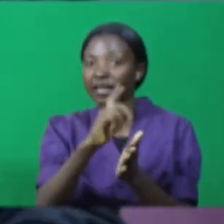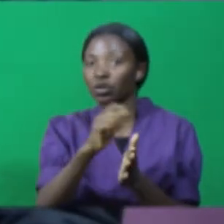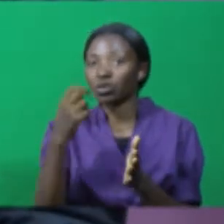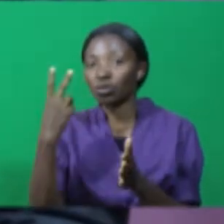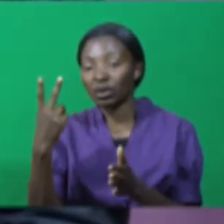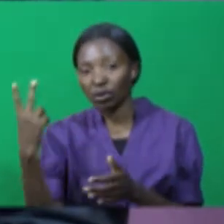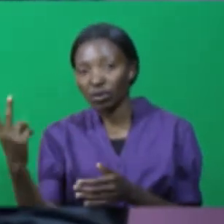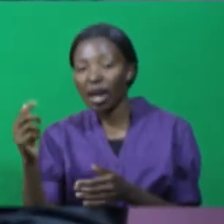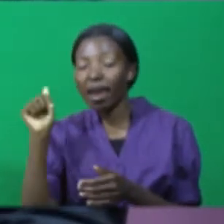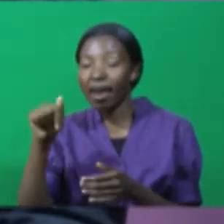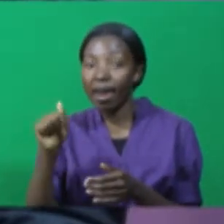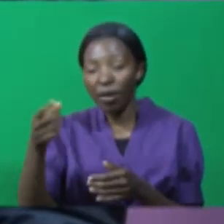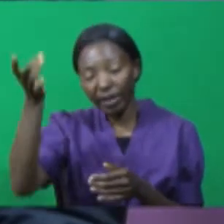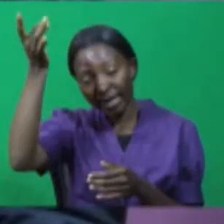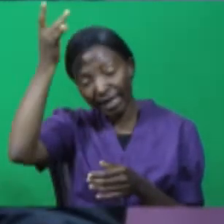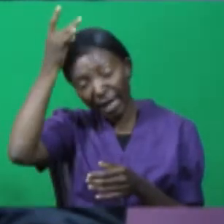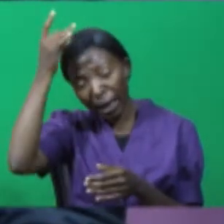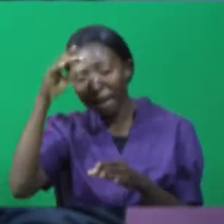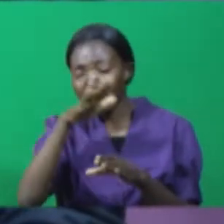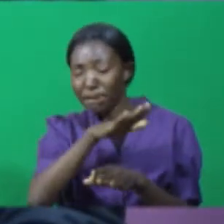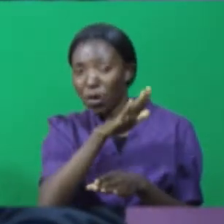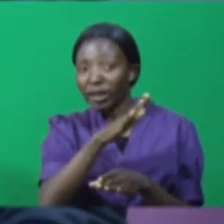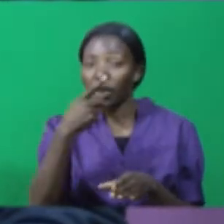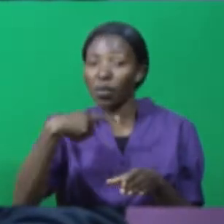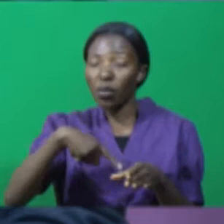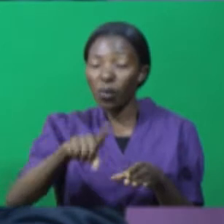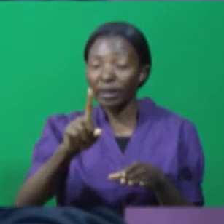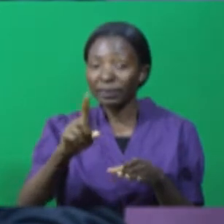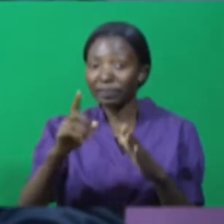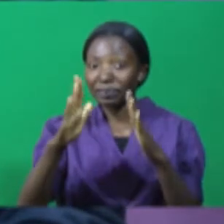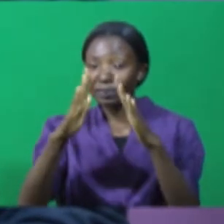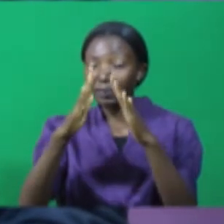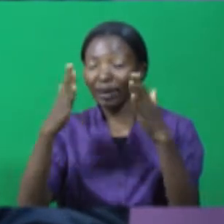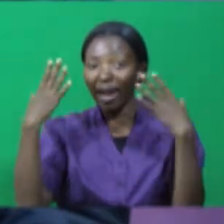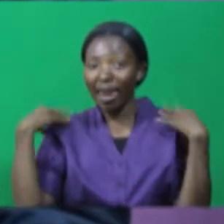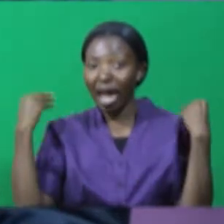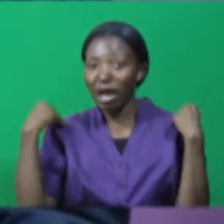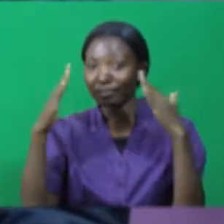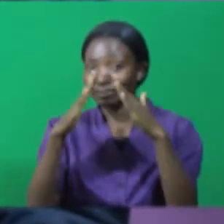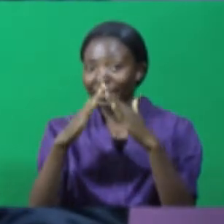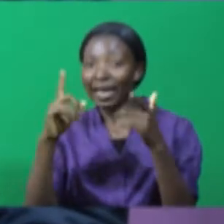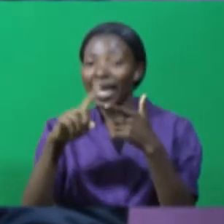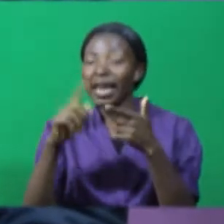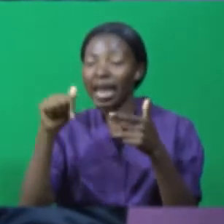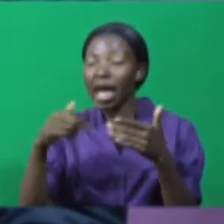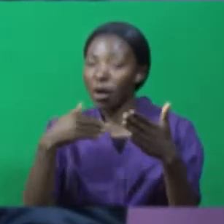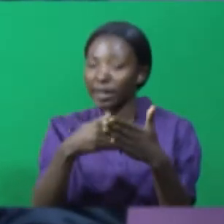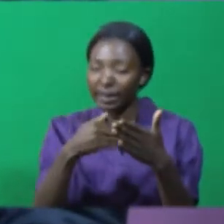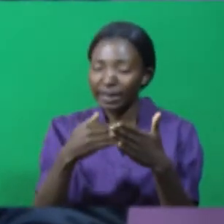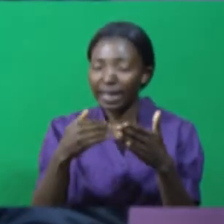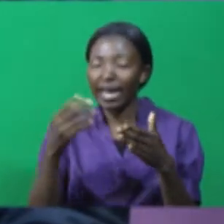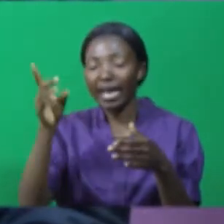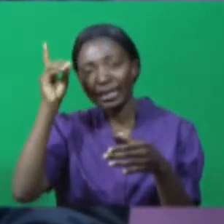zvino mambo akafumirisa kwazvo mangwanana akakasira kuenda kugomba reshumba wakati achiswedera kugomba kuna